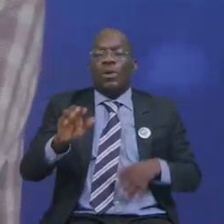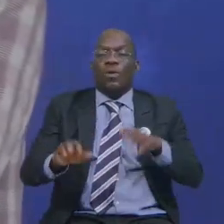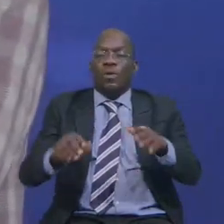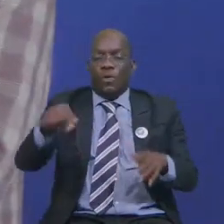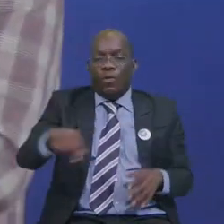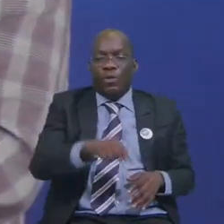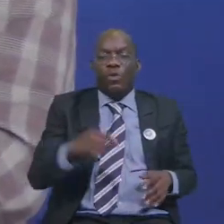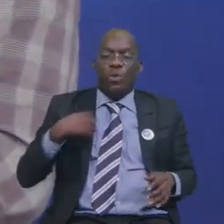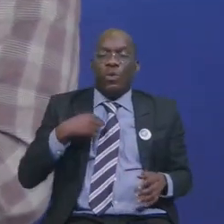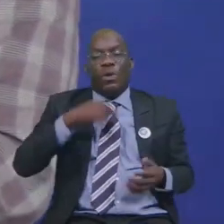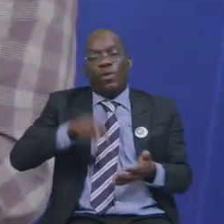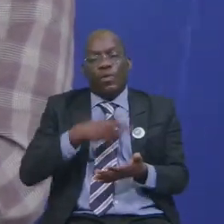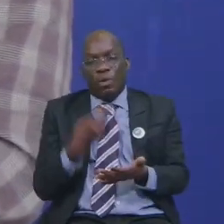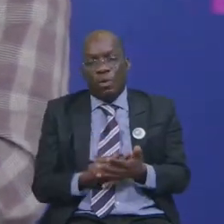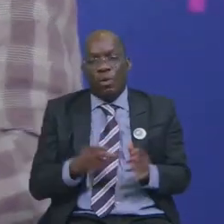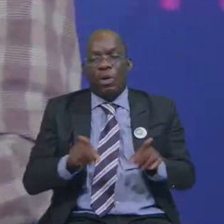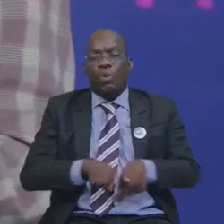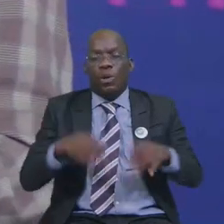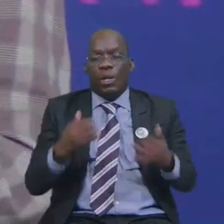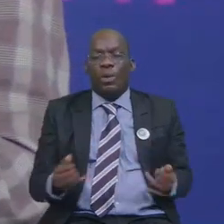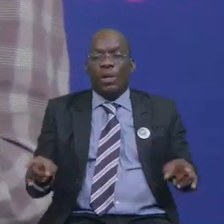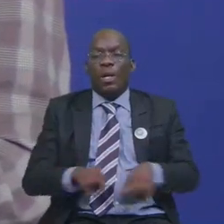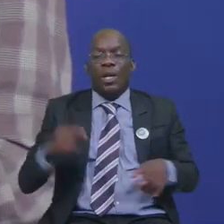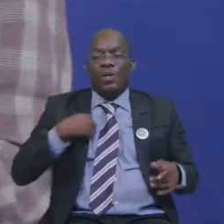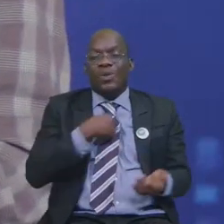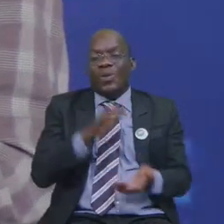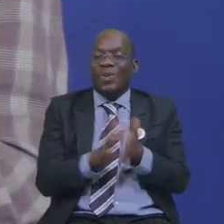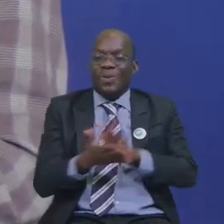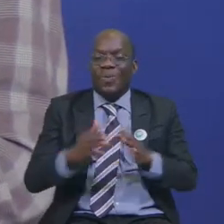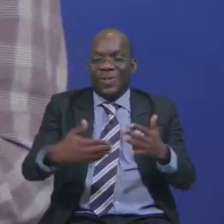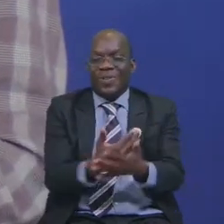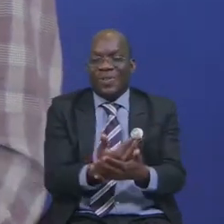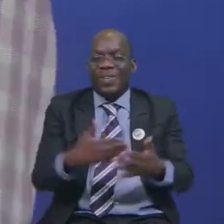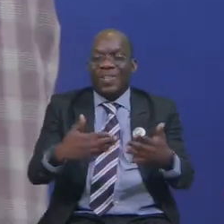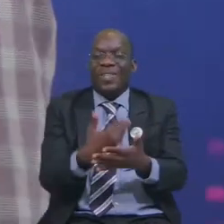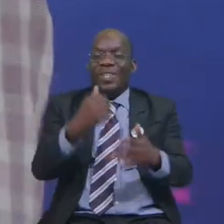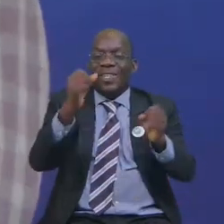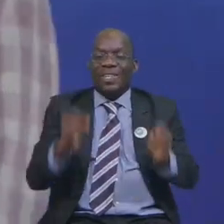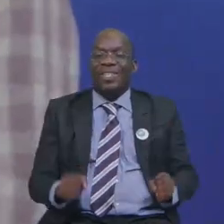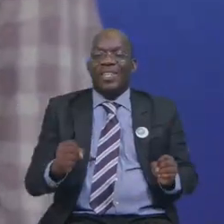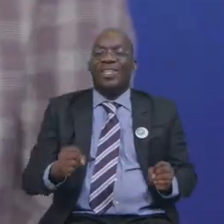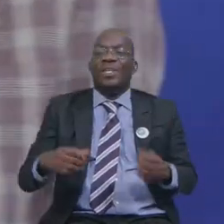comme nous sommes nouveaux nouvelles forces nouvelle capacité